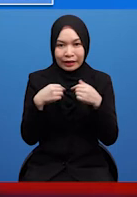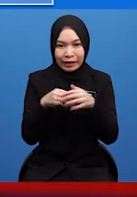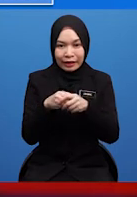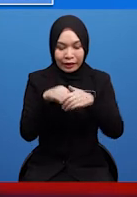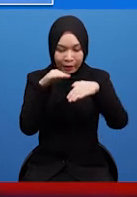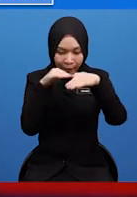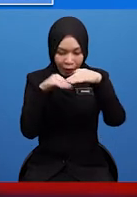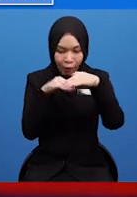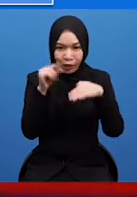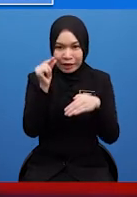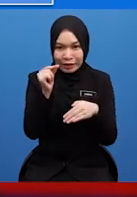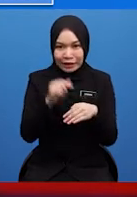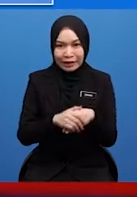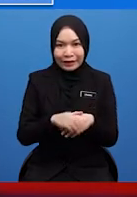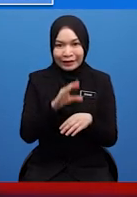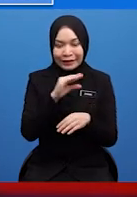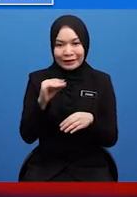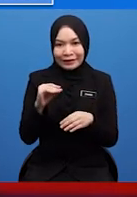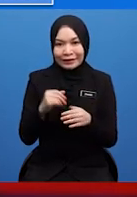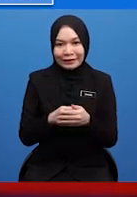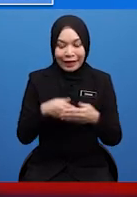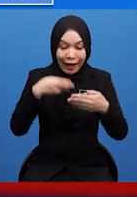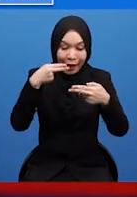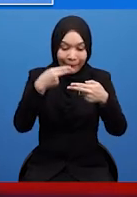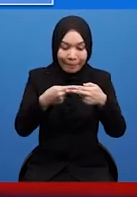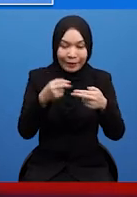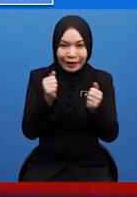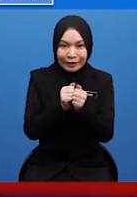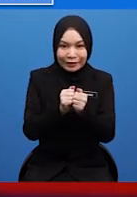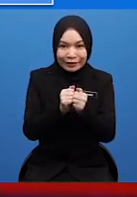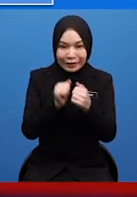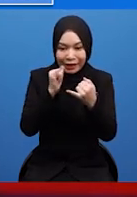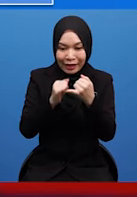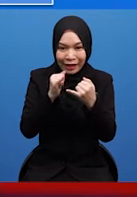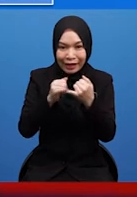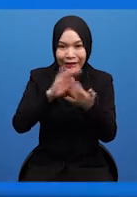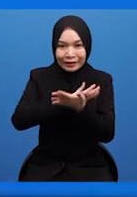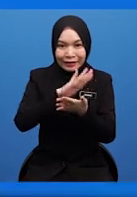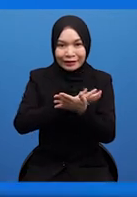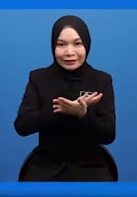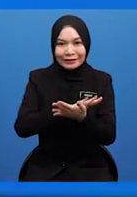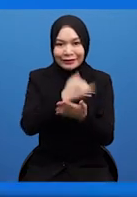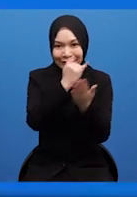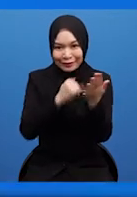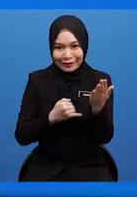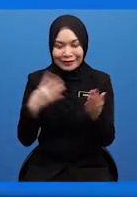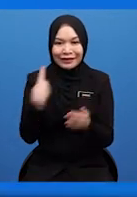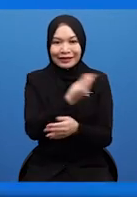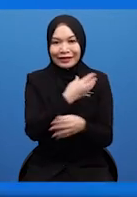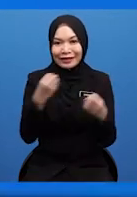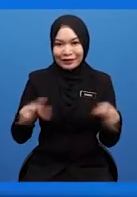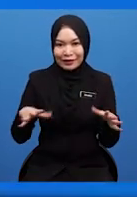hadapan berada makin ke bawah, iaitu hampir dengan hujung bawah kertas lukisan. Kita sudah